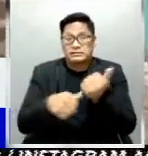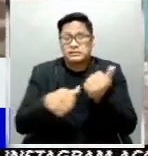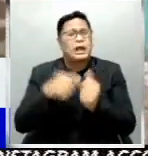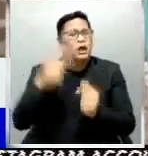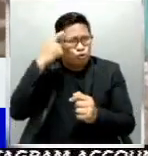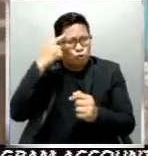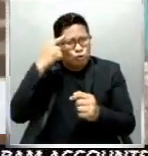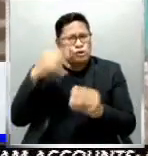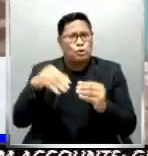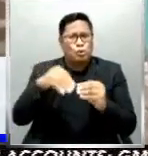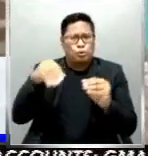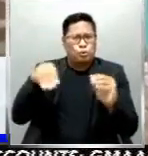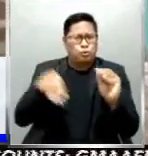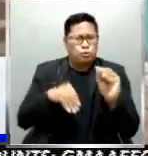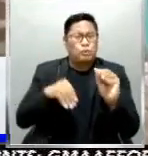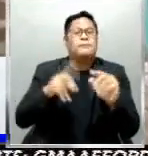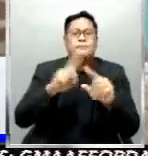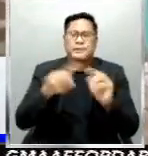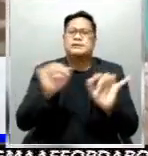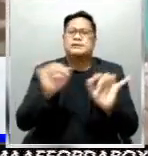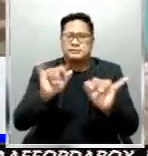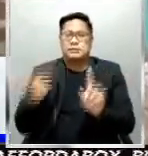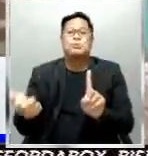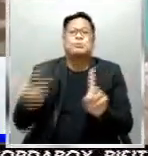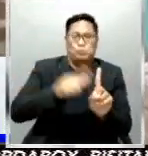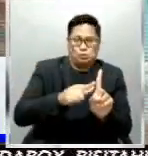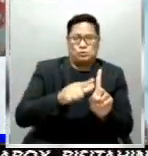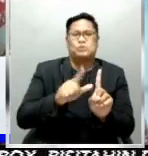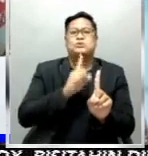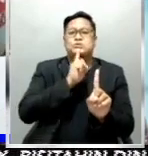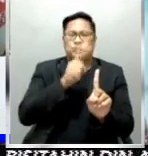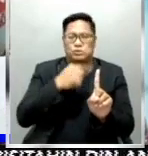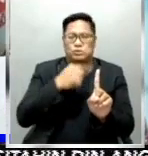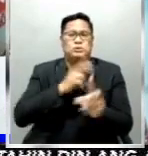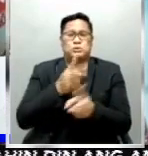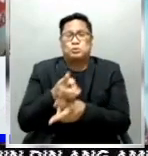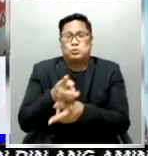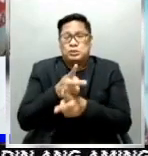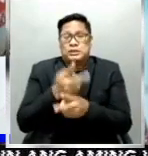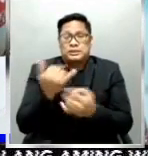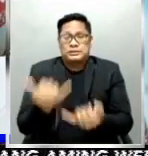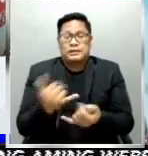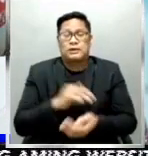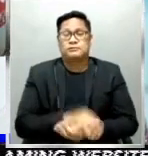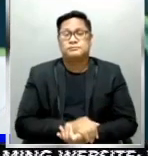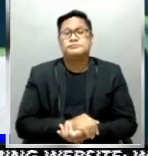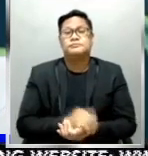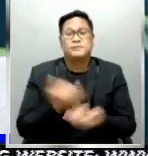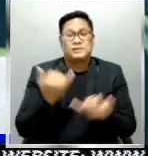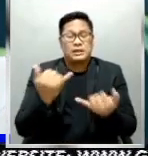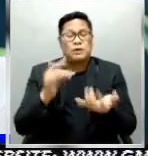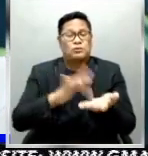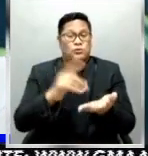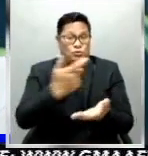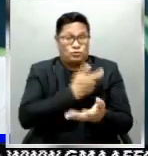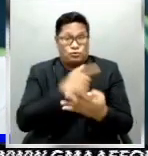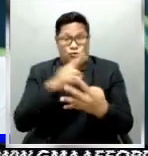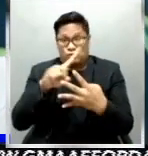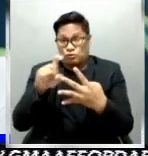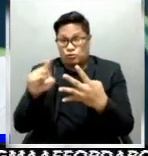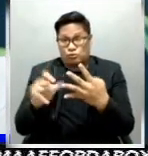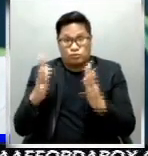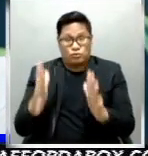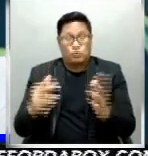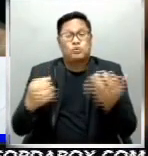pala, susunod din po pala kami kasi nag-iingat nga lang din po talaga. Binabakunahan na rin ang mga contact tracer, support staff ng mga